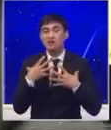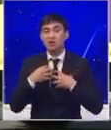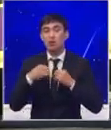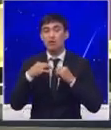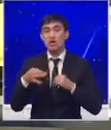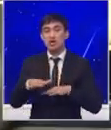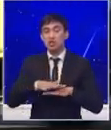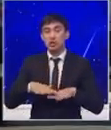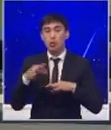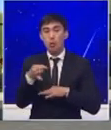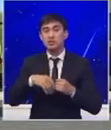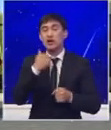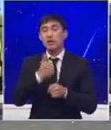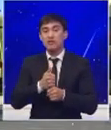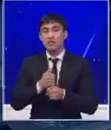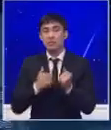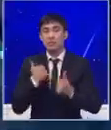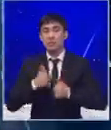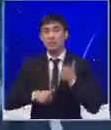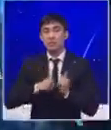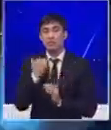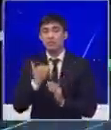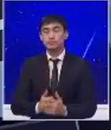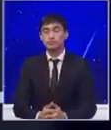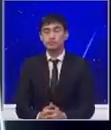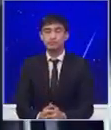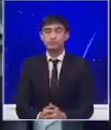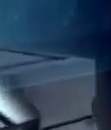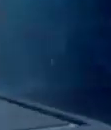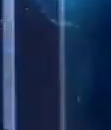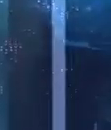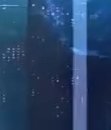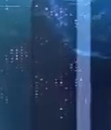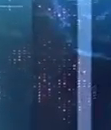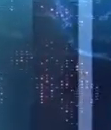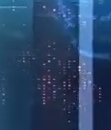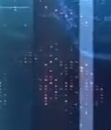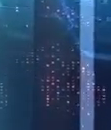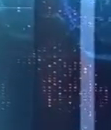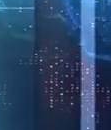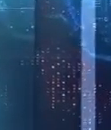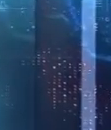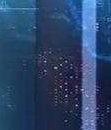жителей области – это главнейший приоритет. Надежда Белова, Габит Кабдрахман, телеканал ЖТСУ.